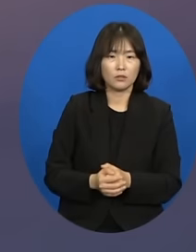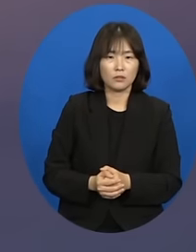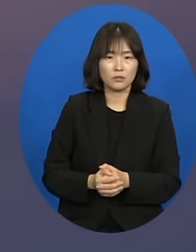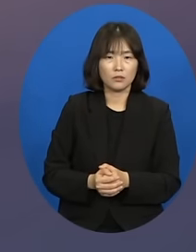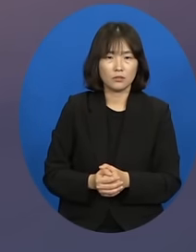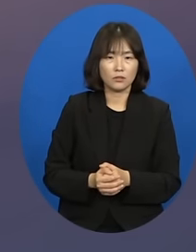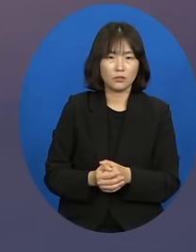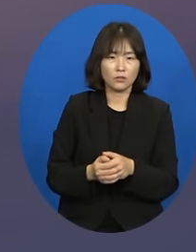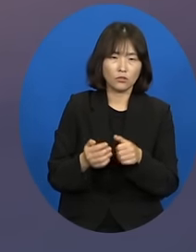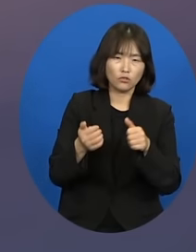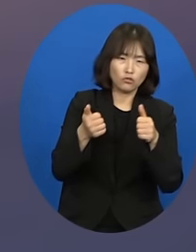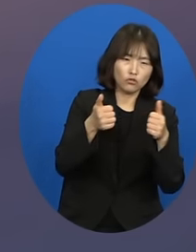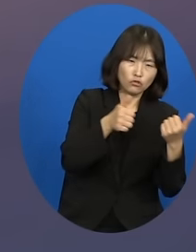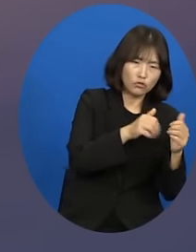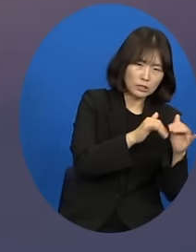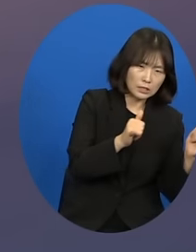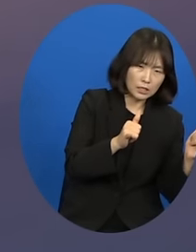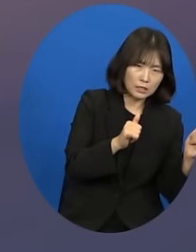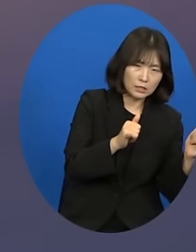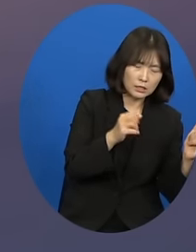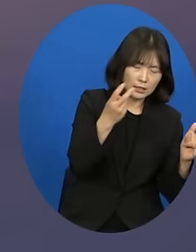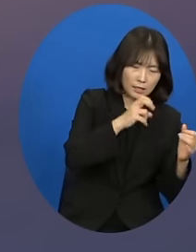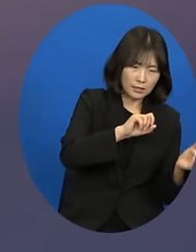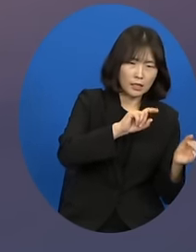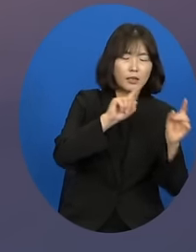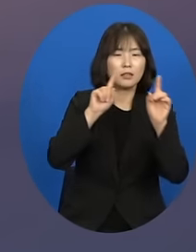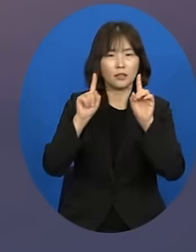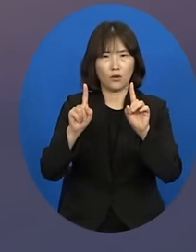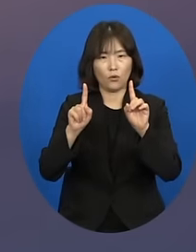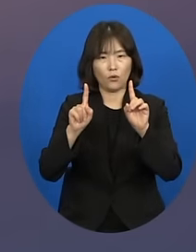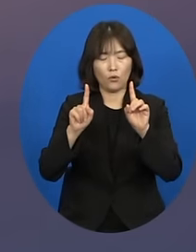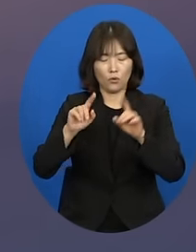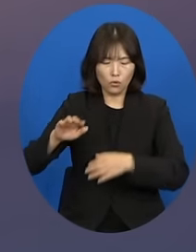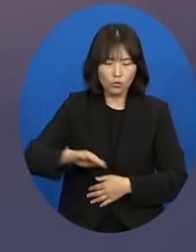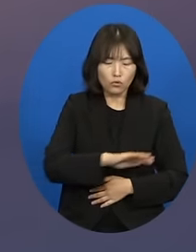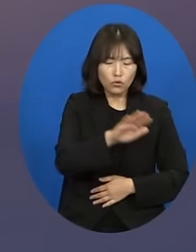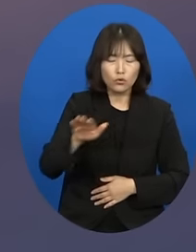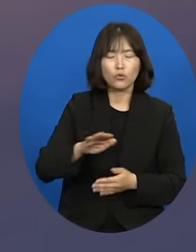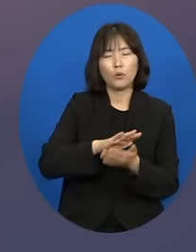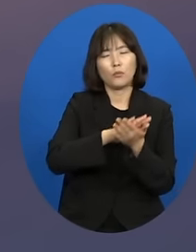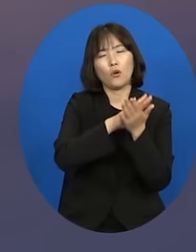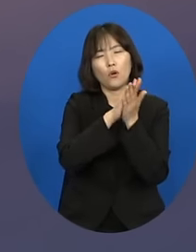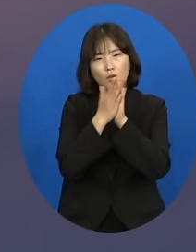것으로 다시 살아나고 우리도 변화되리라. 아멘.